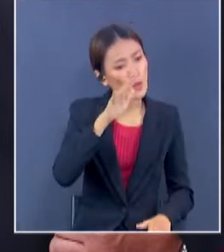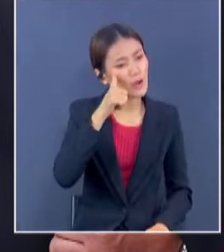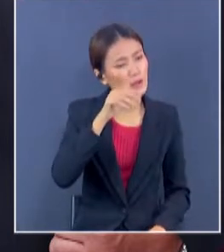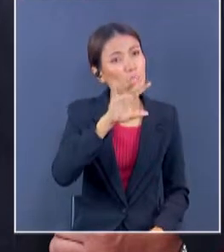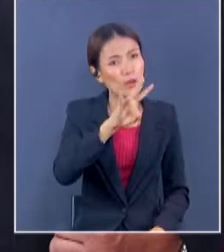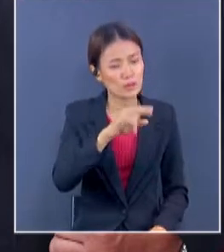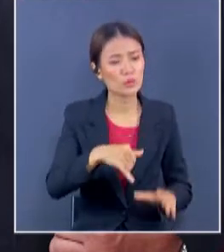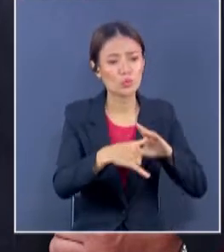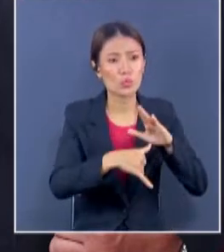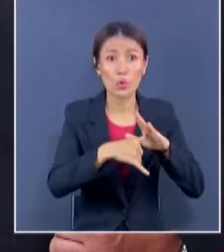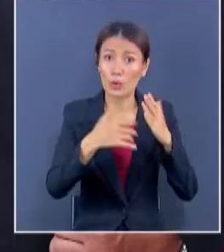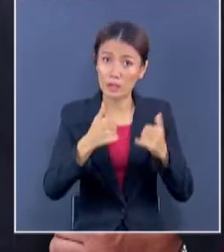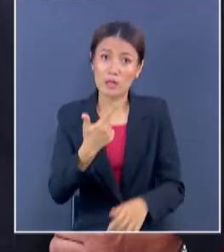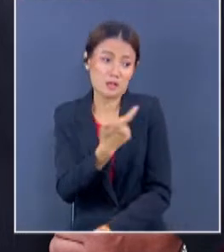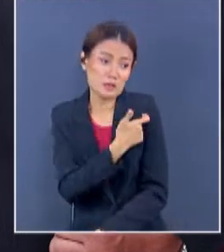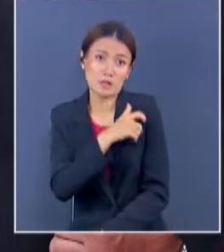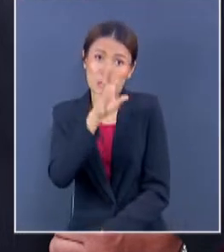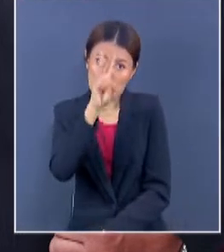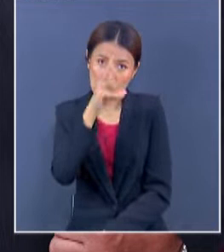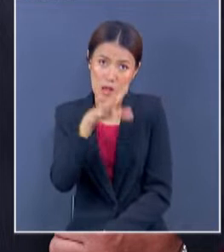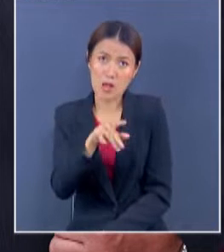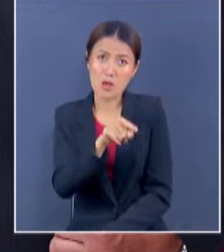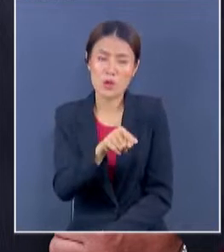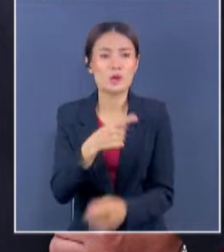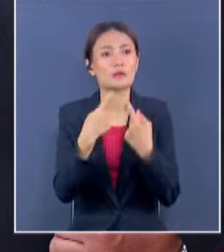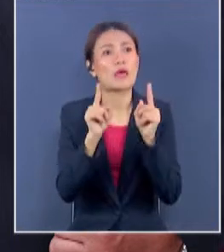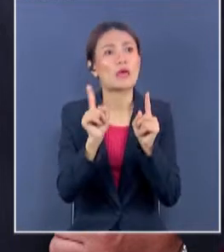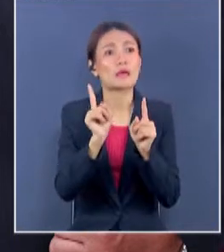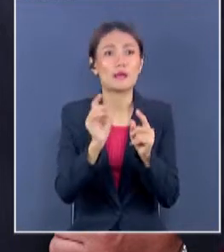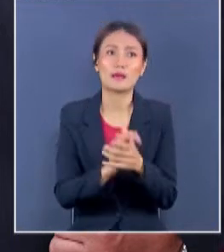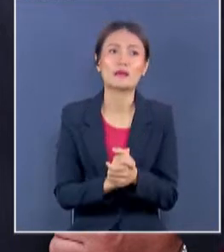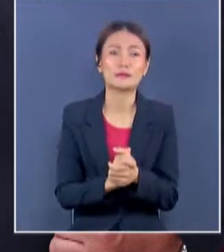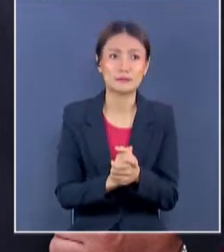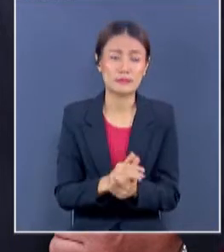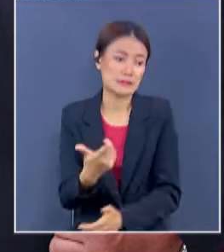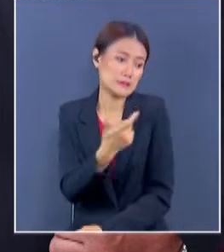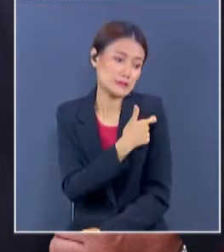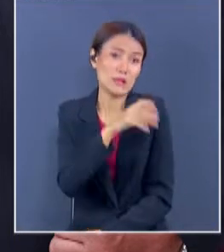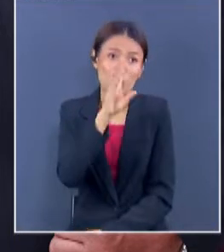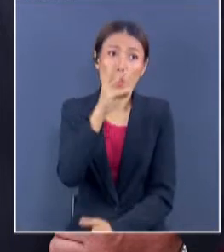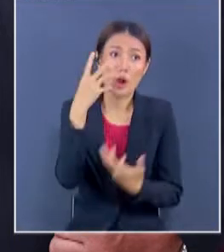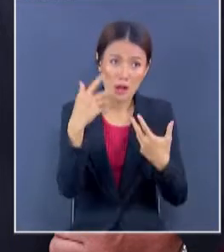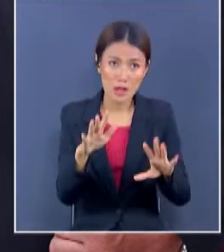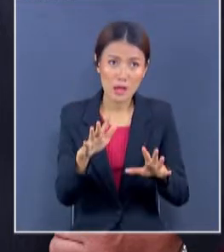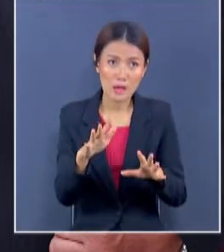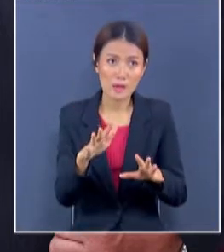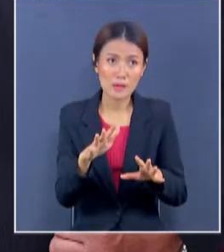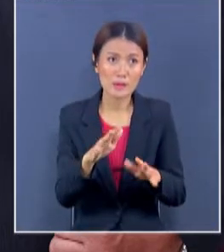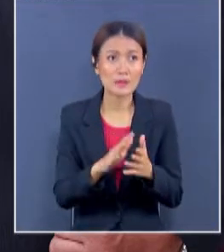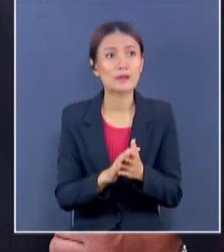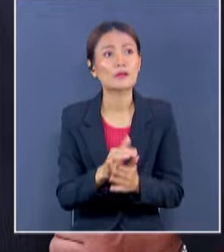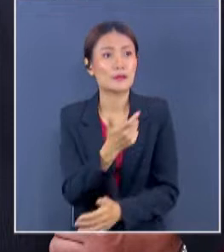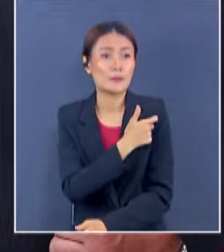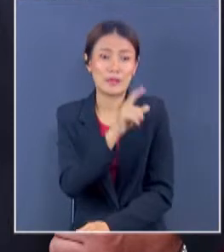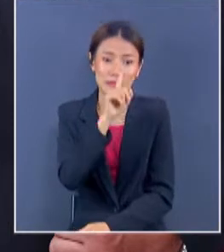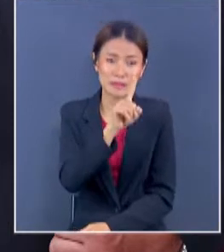6เข็มแต่จากข้อมูลตรงนี้อธิบายอย่างนี้ว่าต่อให้ฉีดไปแล้วถึง6เข็มเนี่ยครับเข็ม1เข็ม2